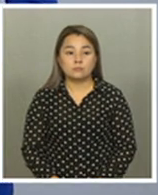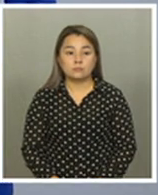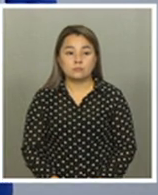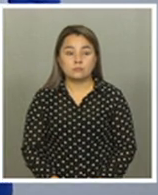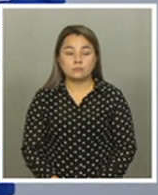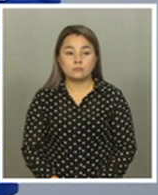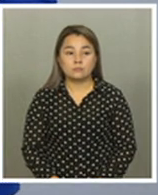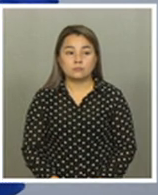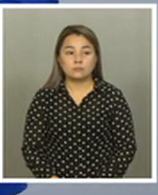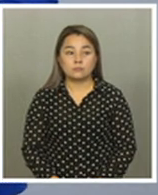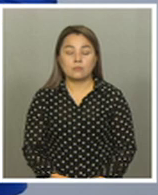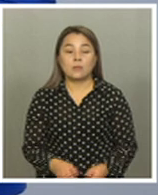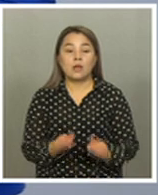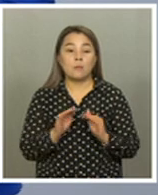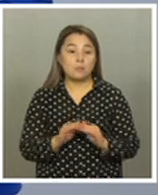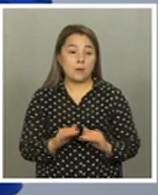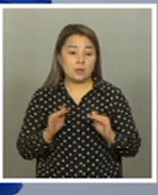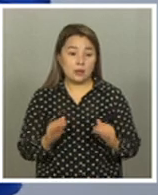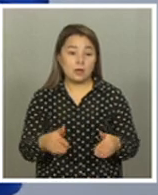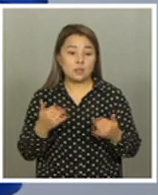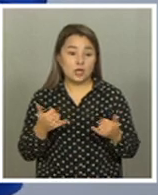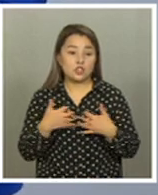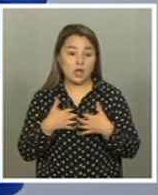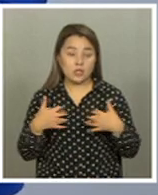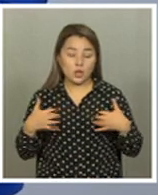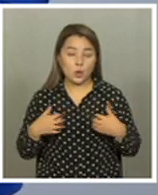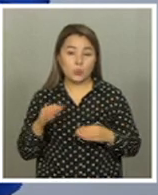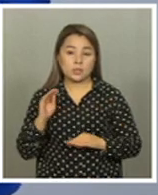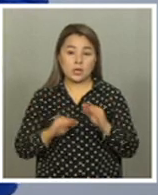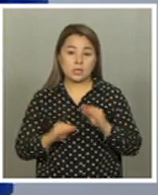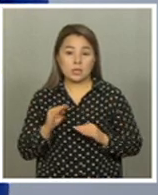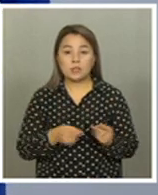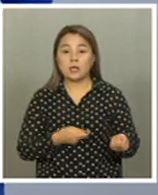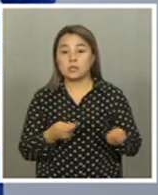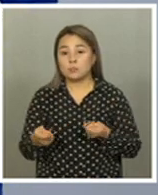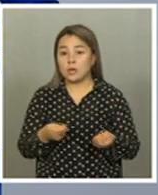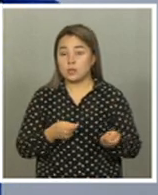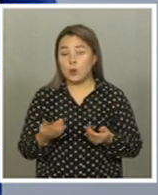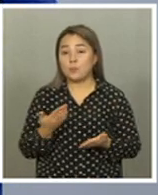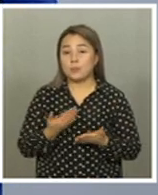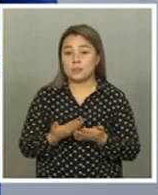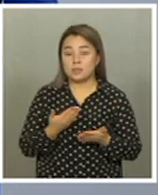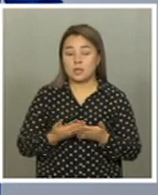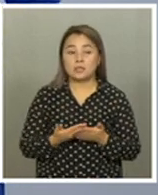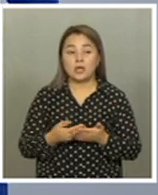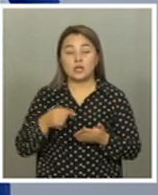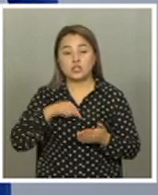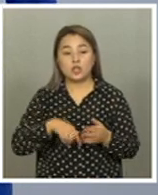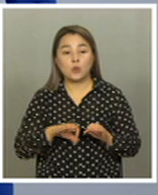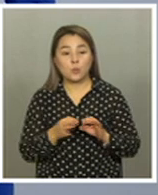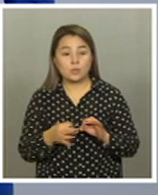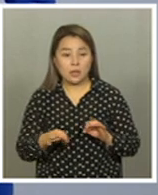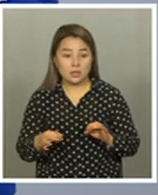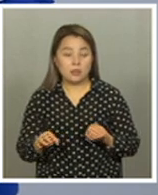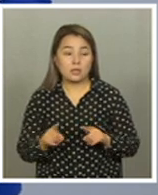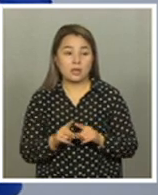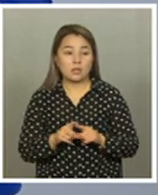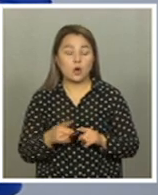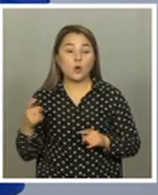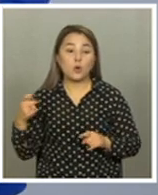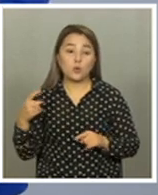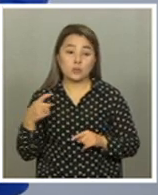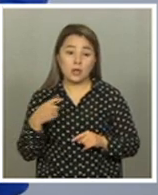Балалар, жануарлардағы заттарды тасымалдау, мысалы, ішек қуыстылар, жалпақ құрттар